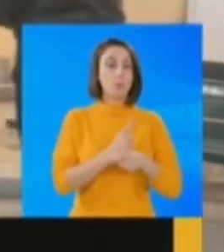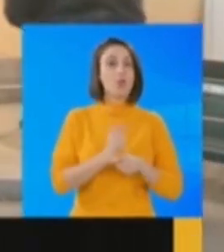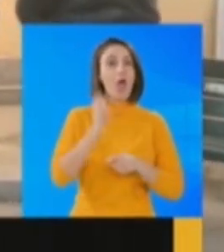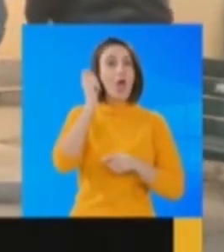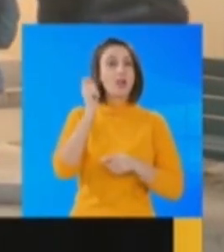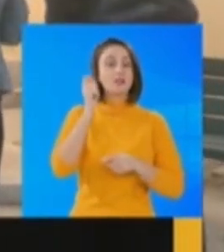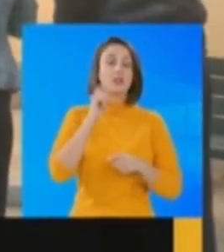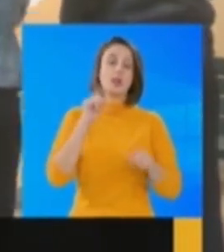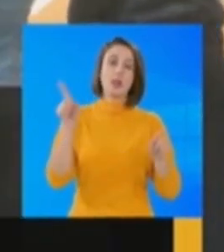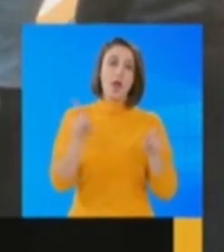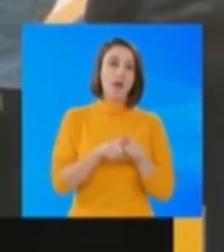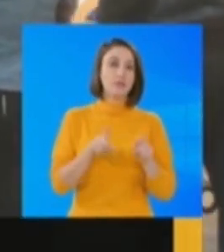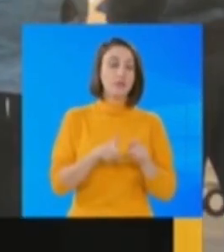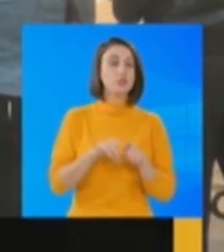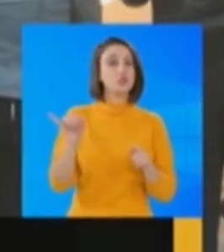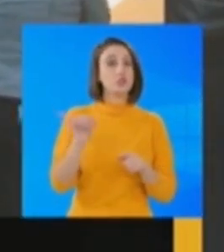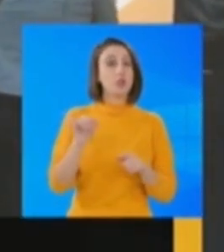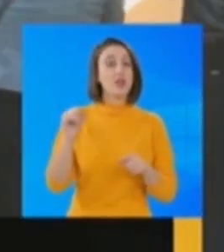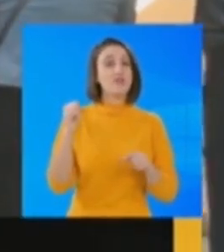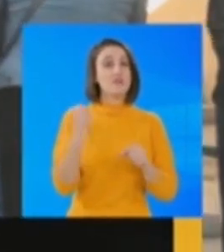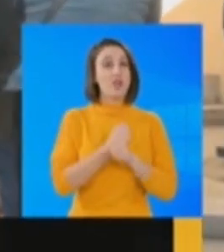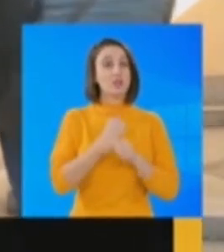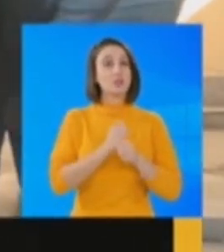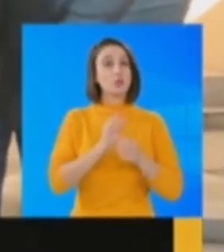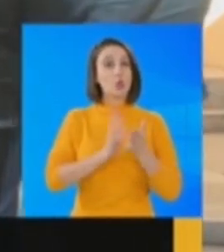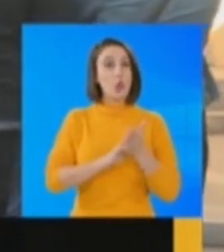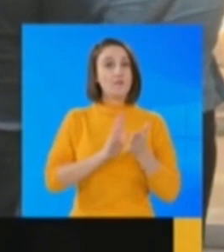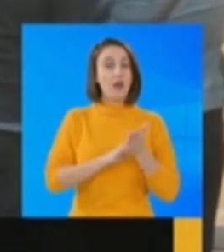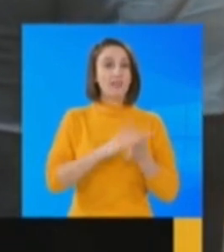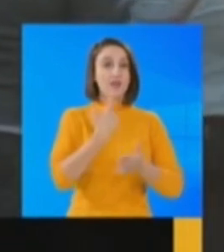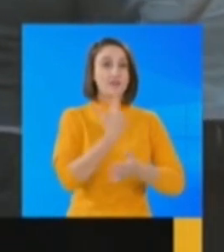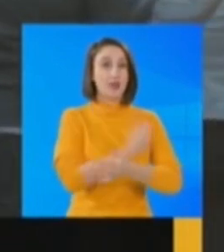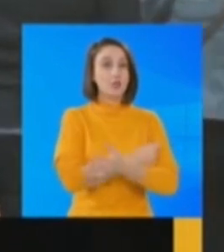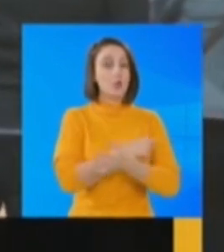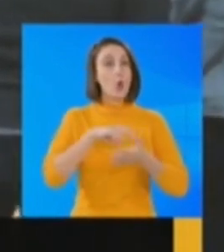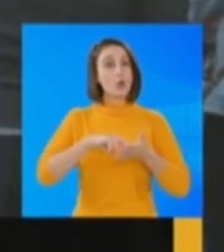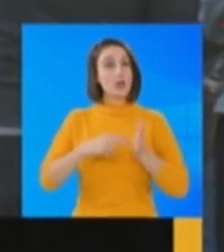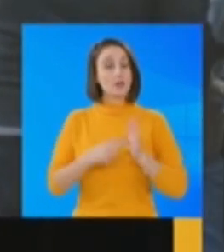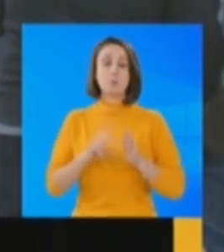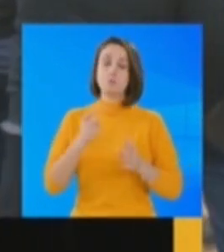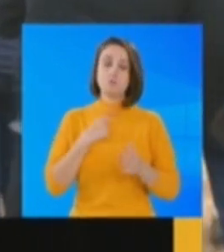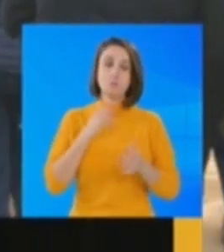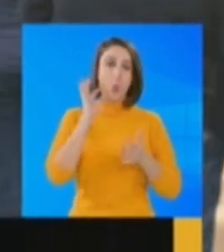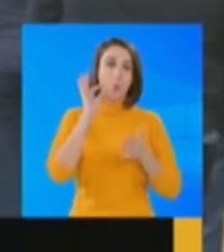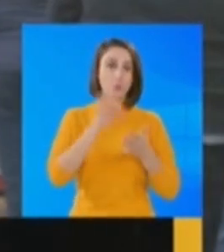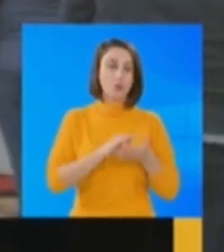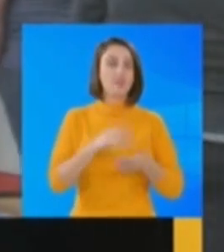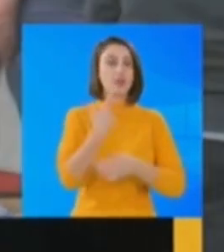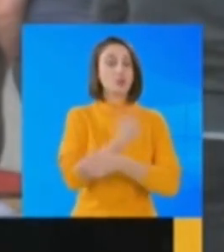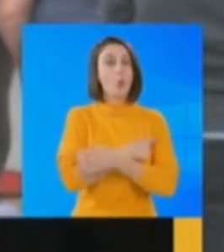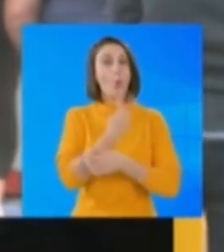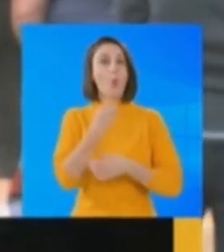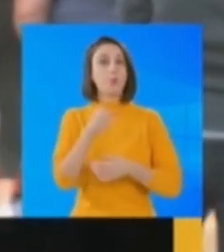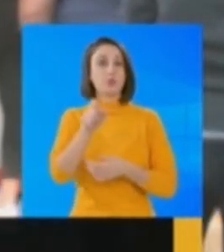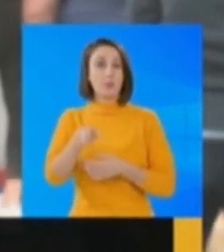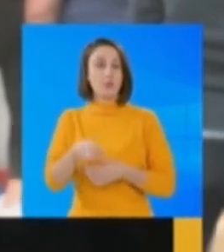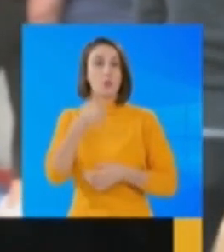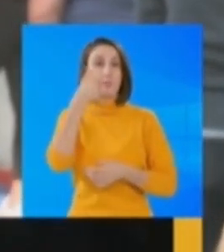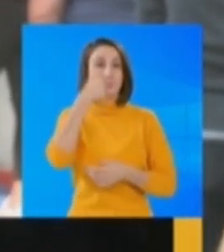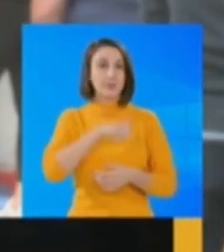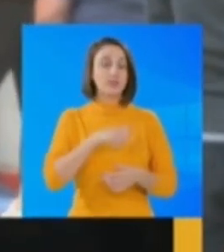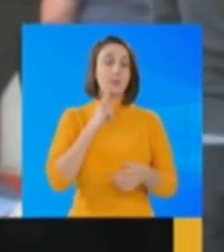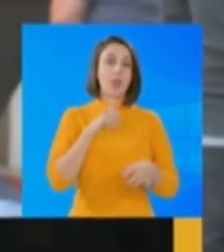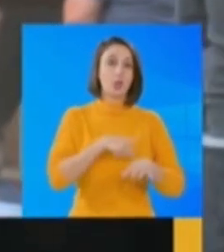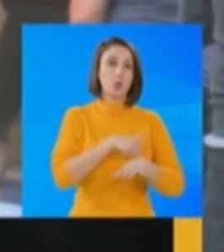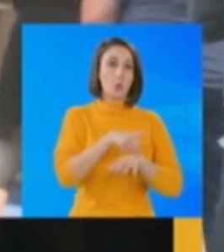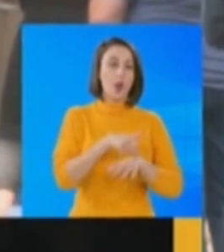impuse de starea de alertă, la fel și cei care fac dovada vaccinării. Organizatorii își propun vaccinarea a 800 de persoane